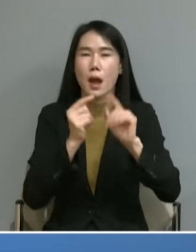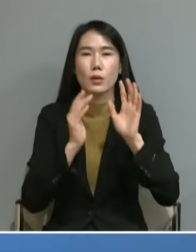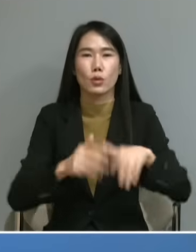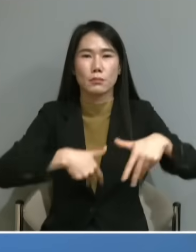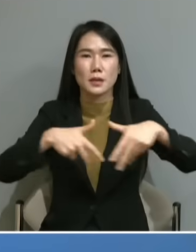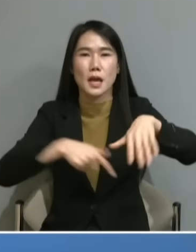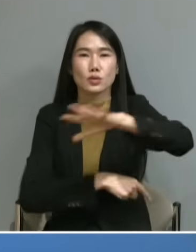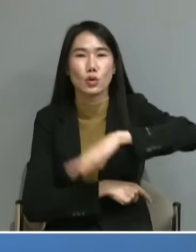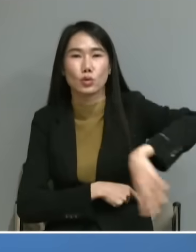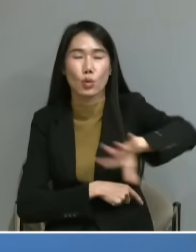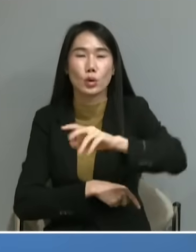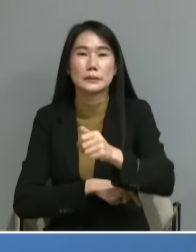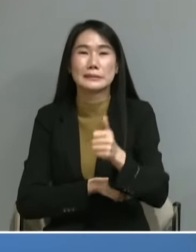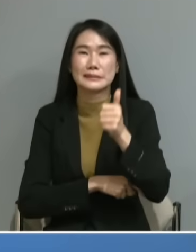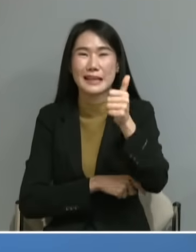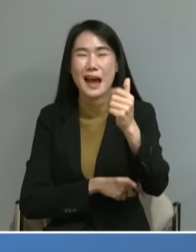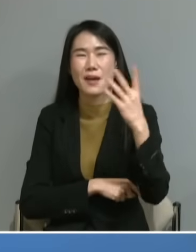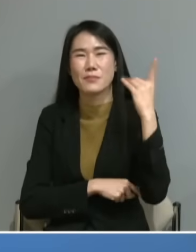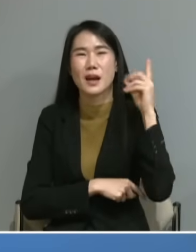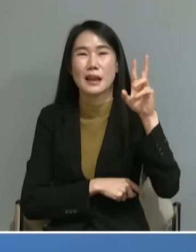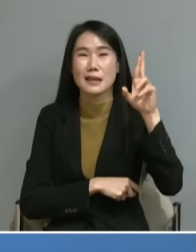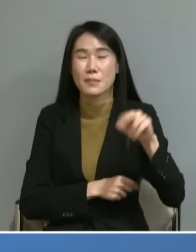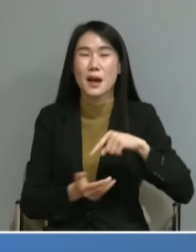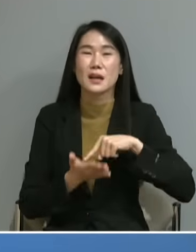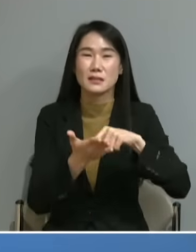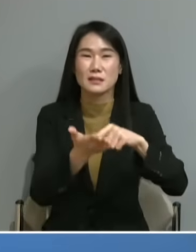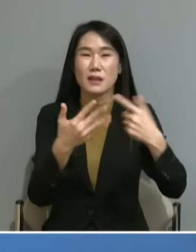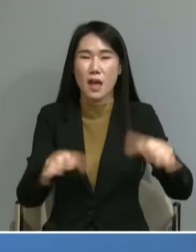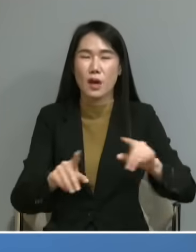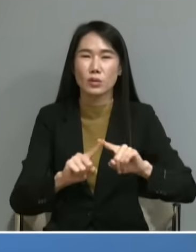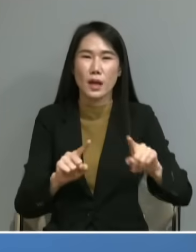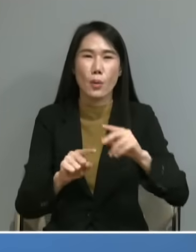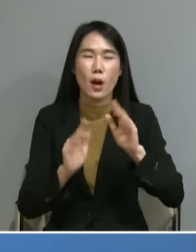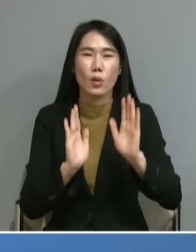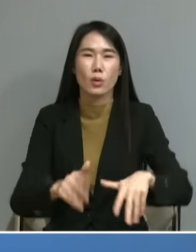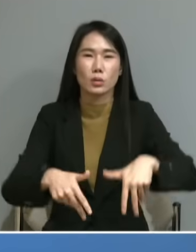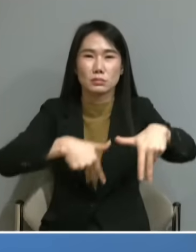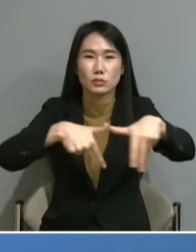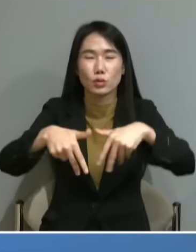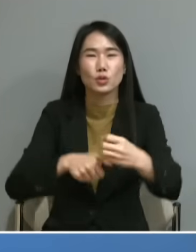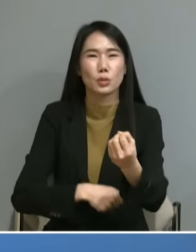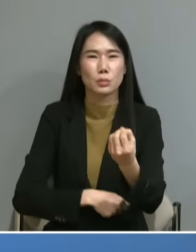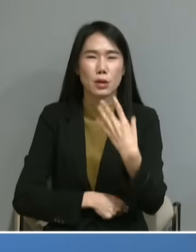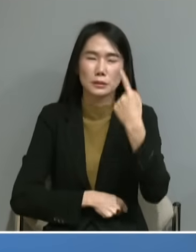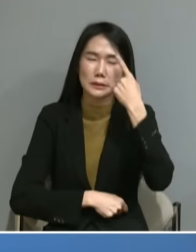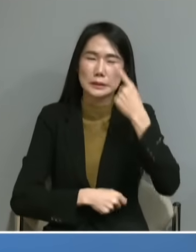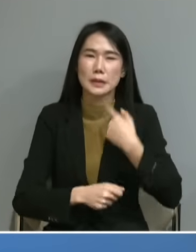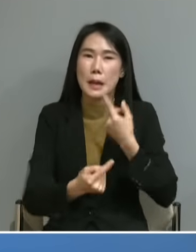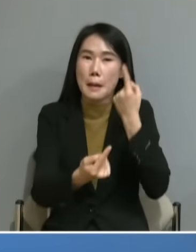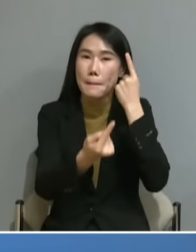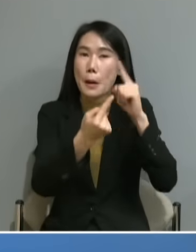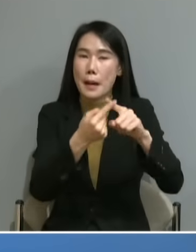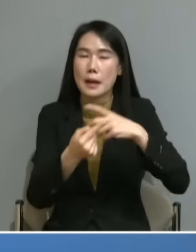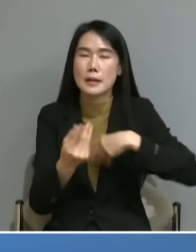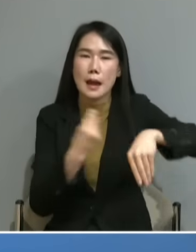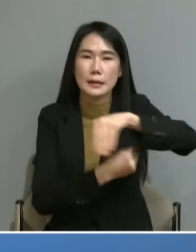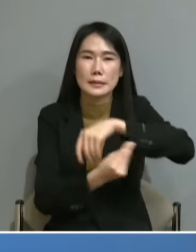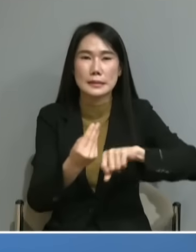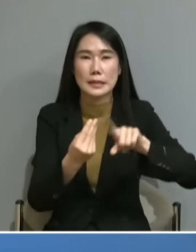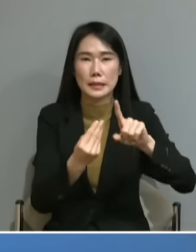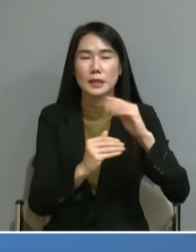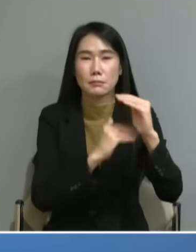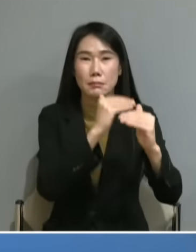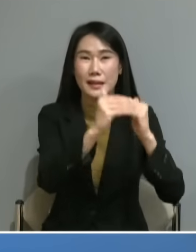เสนอต่อรัฐสภานะครับแต่เมื่อฟังเสียงสะท้อนแล้วกลไกของเราคือการกระตุ้นเศรษฐกิจเป็นหัวใจหลัก